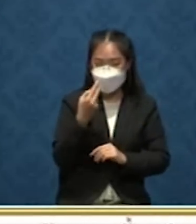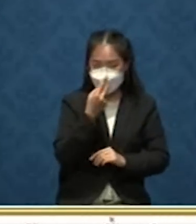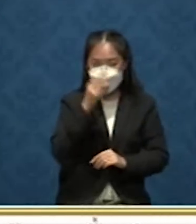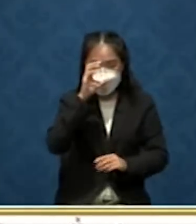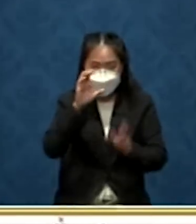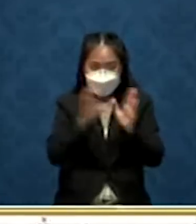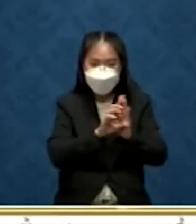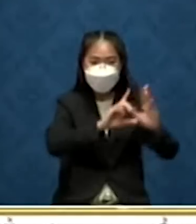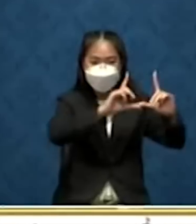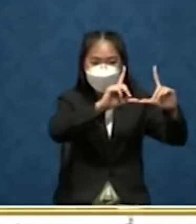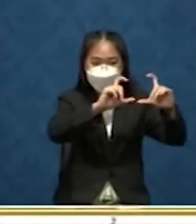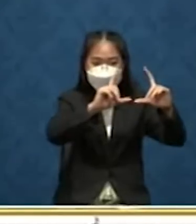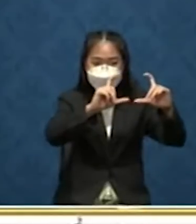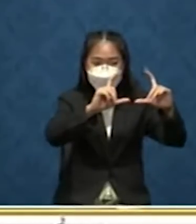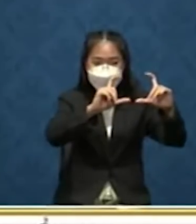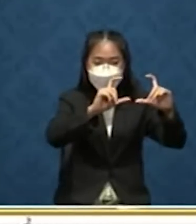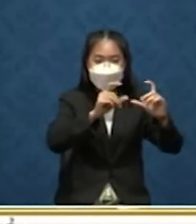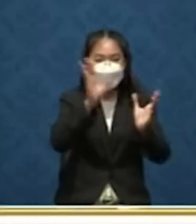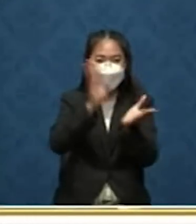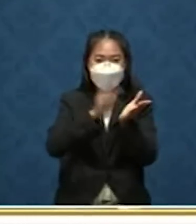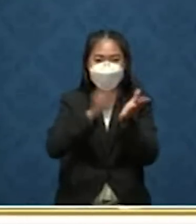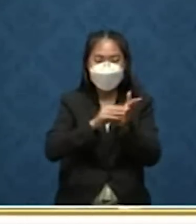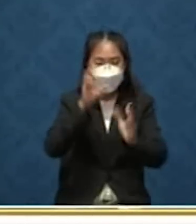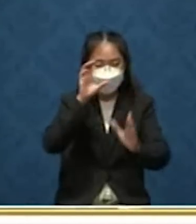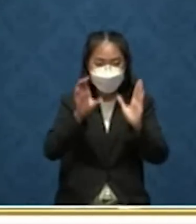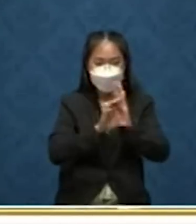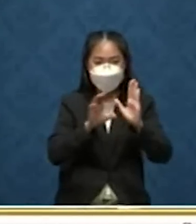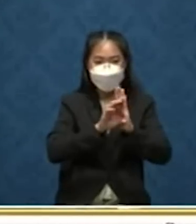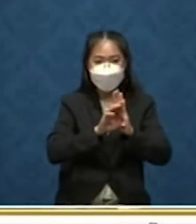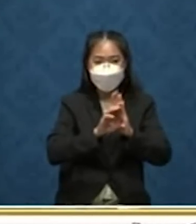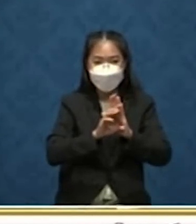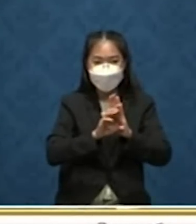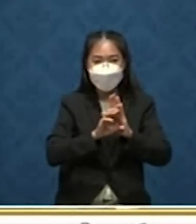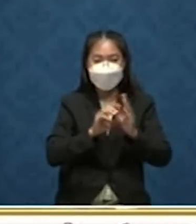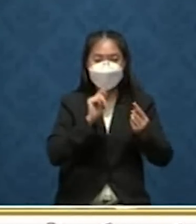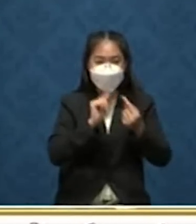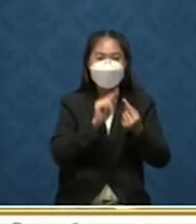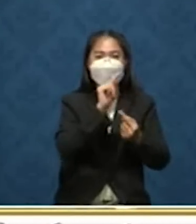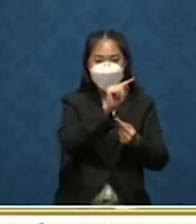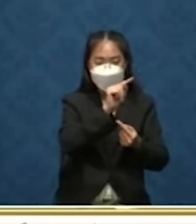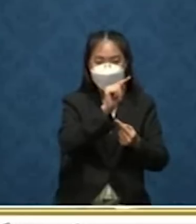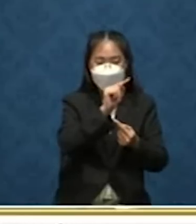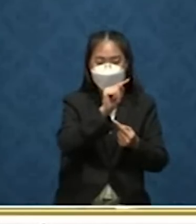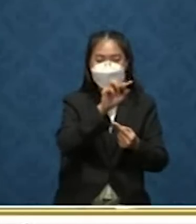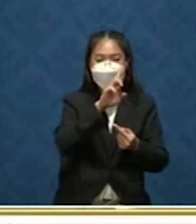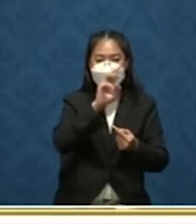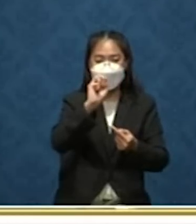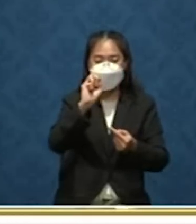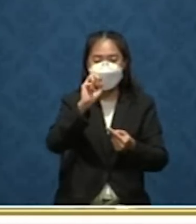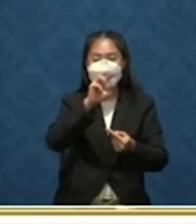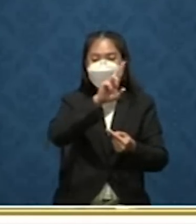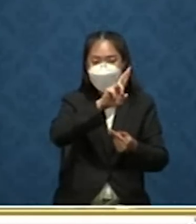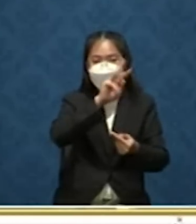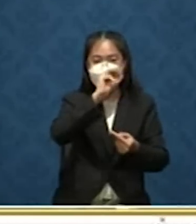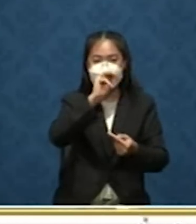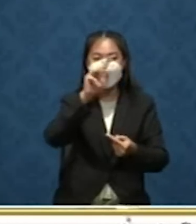วกนี้กเถครับคุณธรมนัศพรมภา อดีตรัฐมนตรีช่วยเกษตและสหกรซึ่